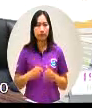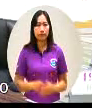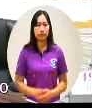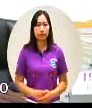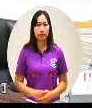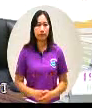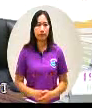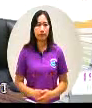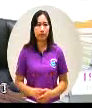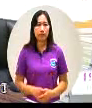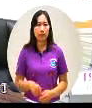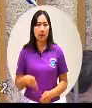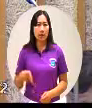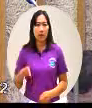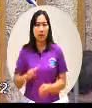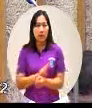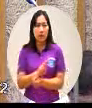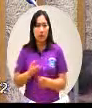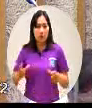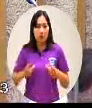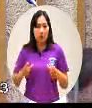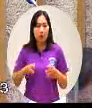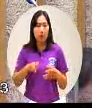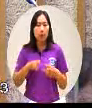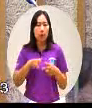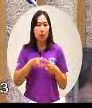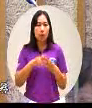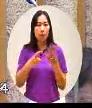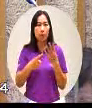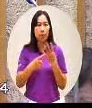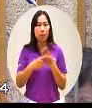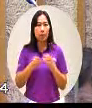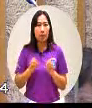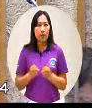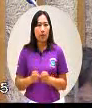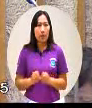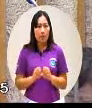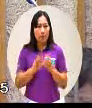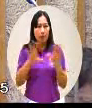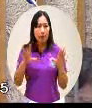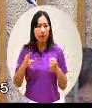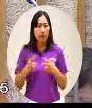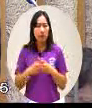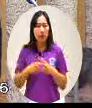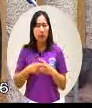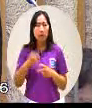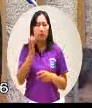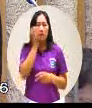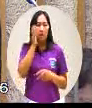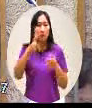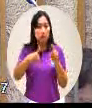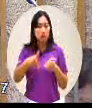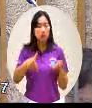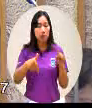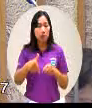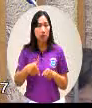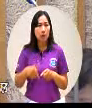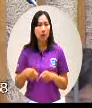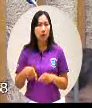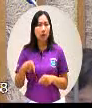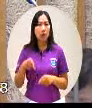林园这个地区的工业发展，大经营都是像咱这个石化工业区啊，小经营应该是早期哈，他你讲的，